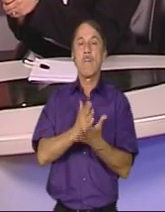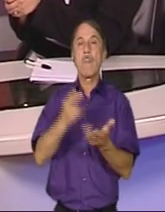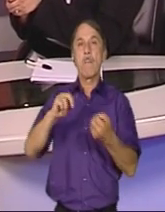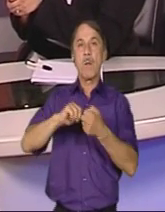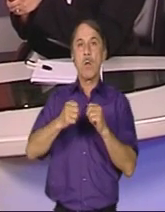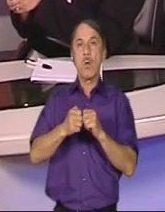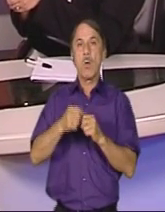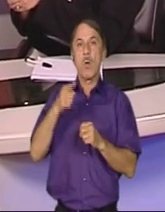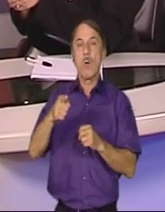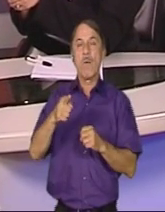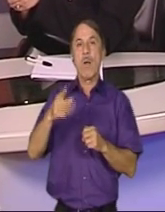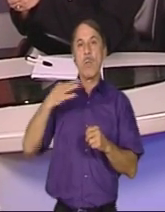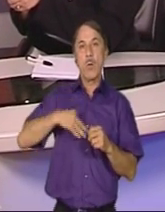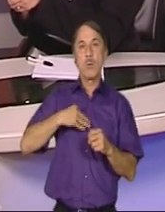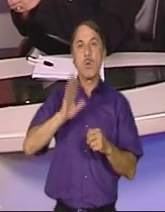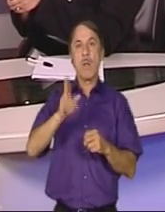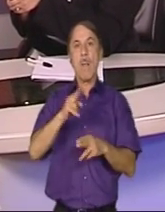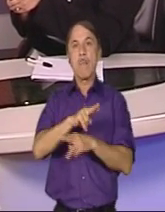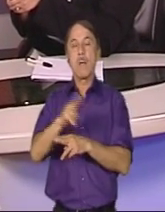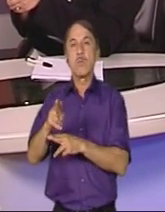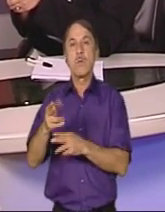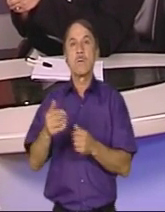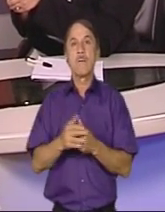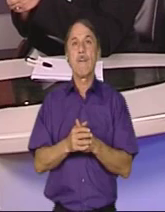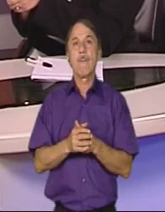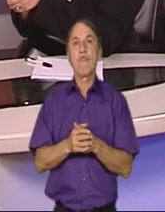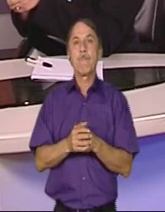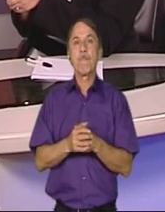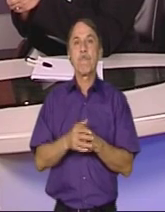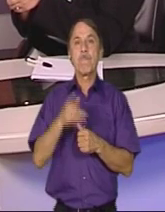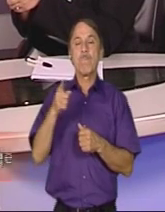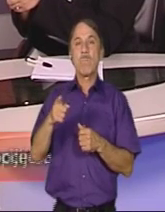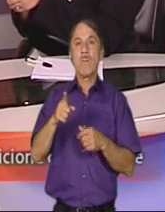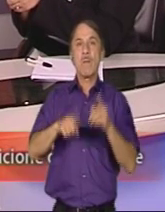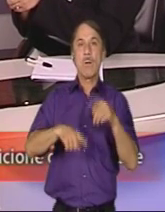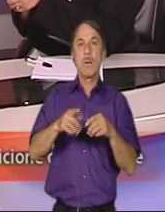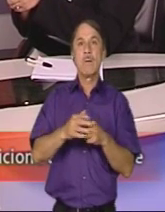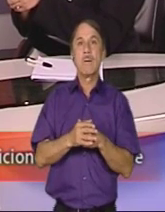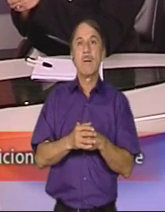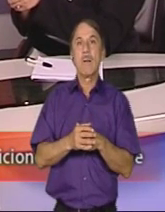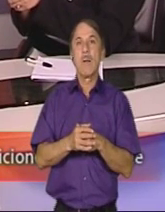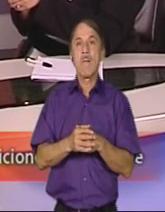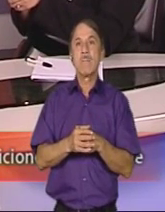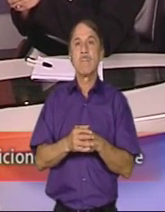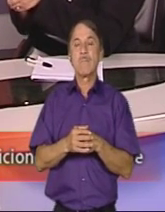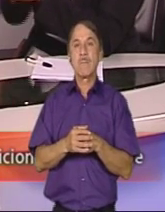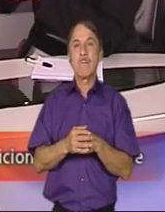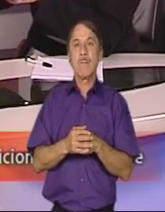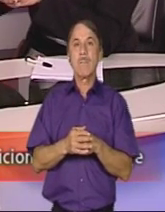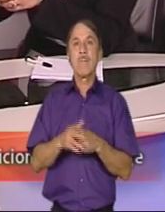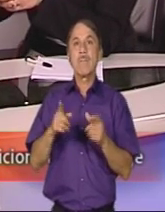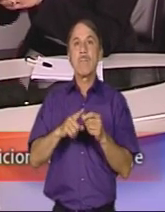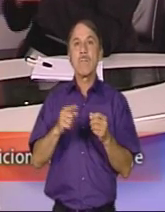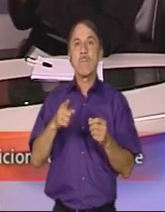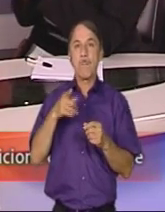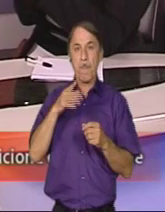da bi se dokopao vlasti, preuzeo određene obaveze prema određenim stranim centrima moći. Tako to funkcioniše od 5. oktobra 2000. E, mislite da